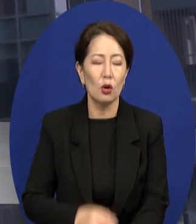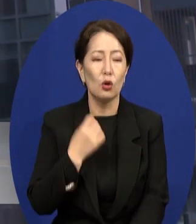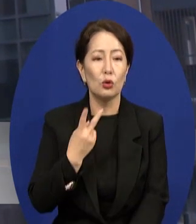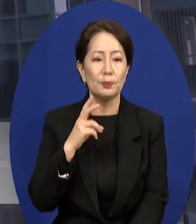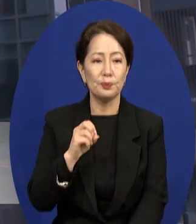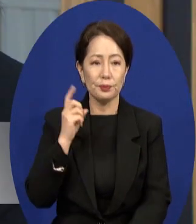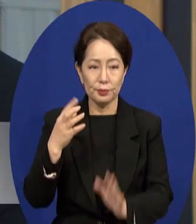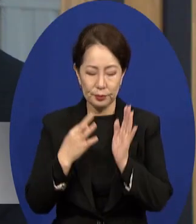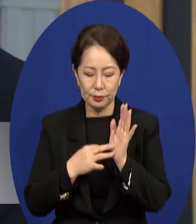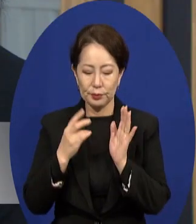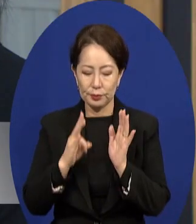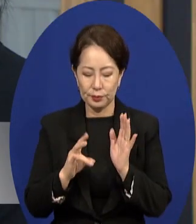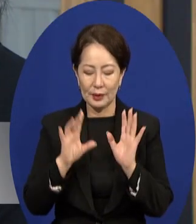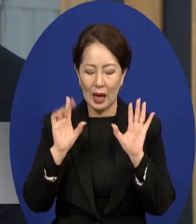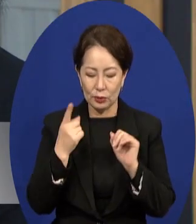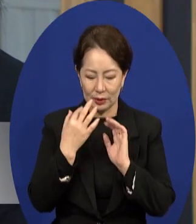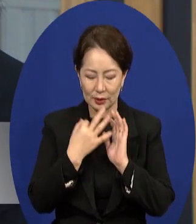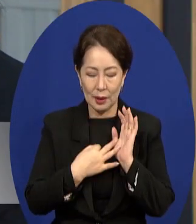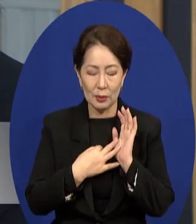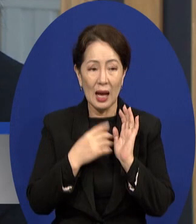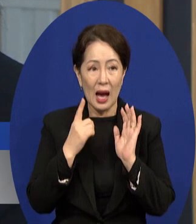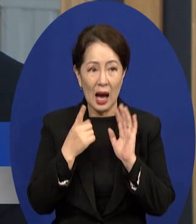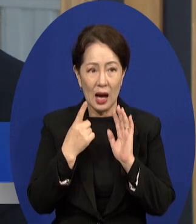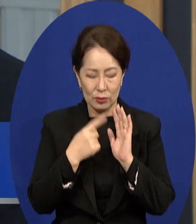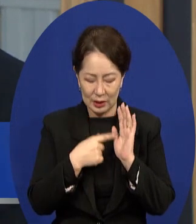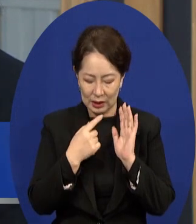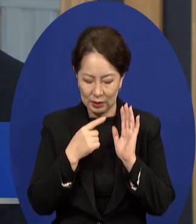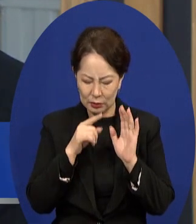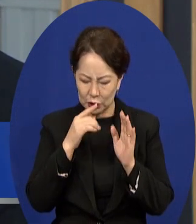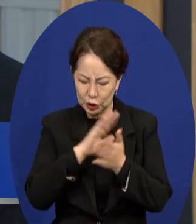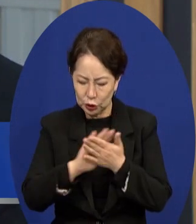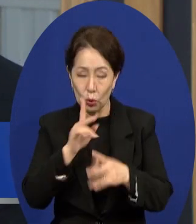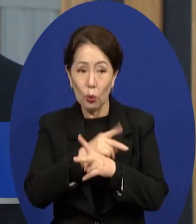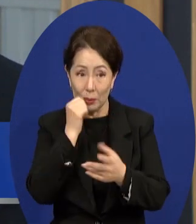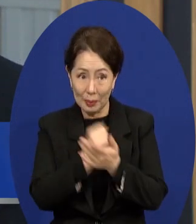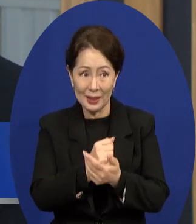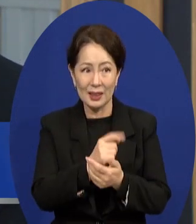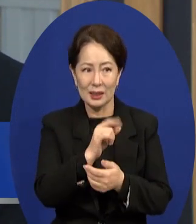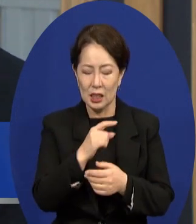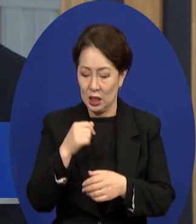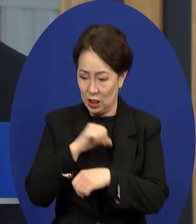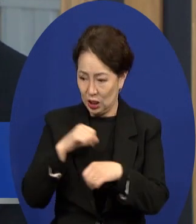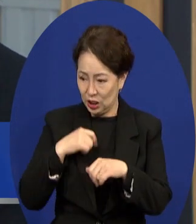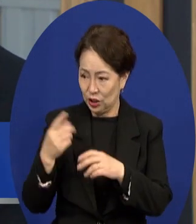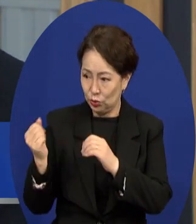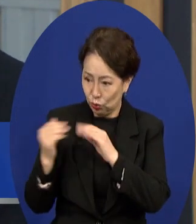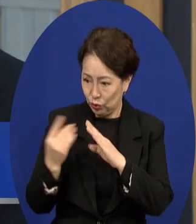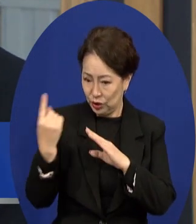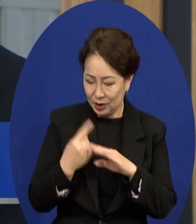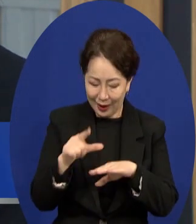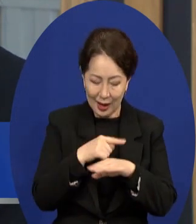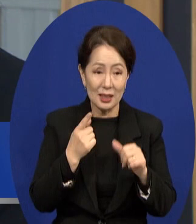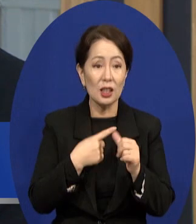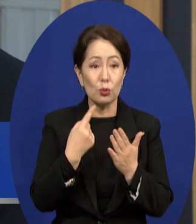2018 оны 11 сарын 1-ээс иргэний улсын бүртгэлийн тухай хууль маш шинчлэн батлагдсан. Энэ хууль заасны дагуу иргэн шилжиж ирэх газраа одоо бүртгүүлээд